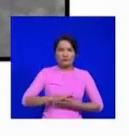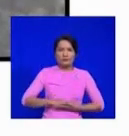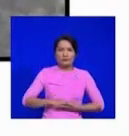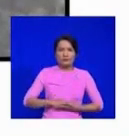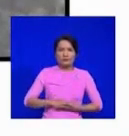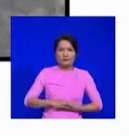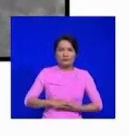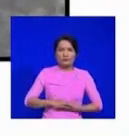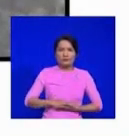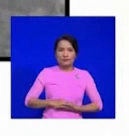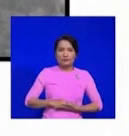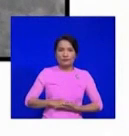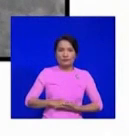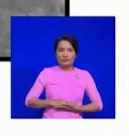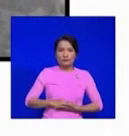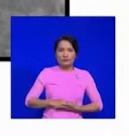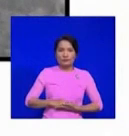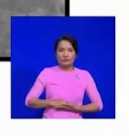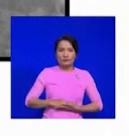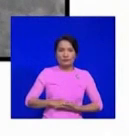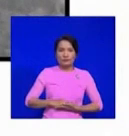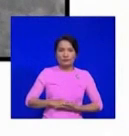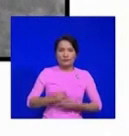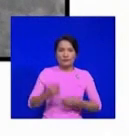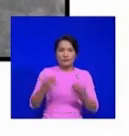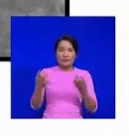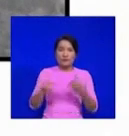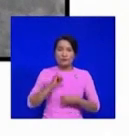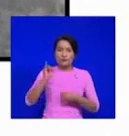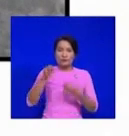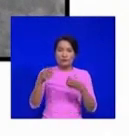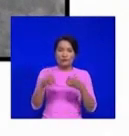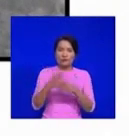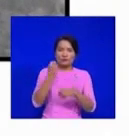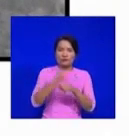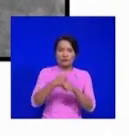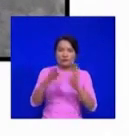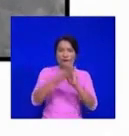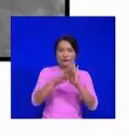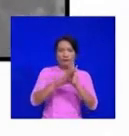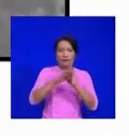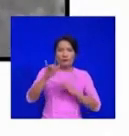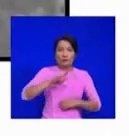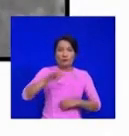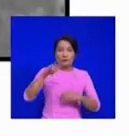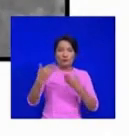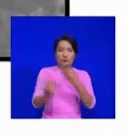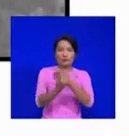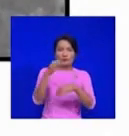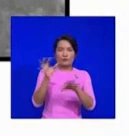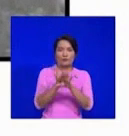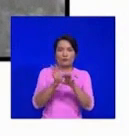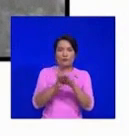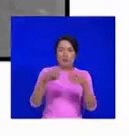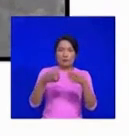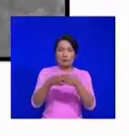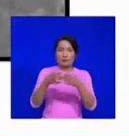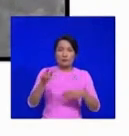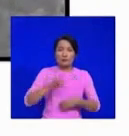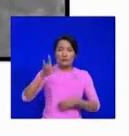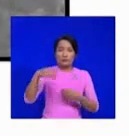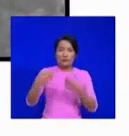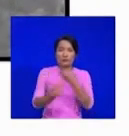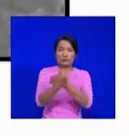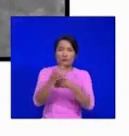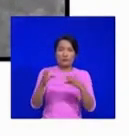จุดอื่นๆเสียไปแล้วทีนี้ก็ต้องมาดูปริมณฑลข้างเคียงอีกเหมือนกันว่า KNU กับฝ่ายต่อต้านจะทำงานได้ก้าวหน้าแค่ไหนเช่นตั